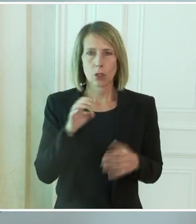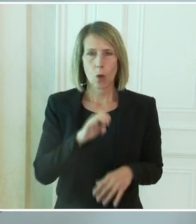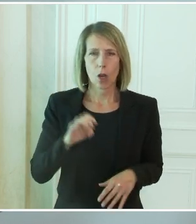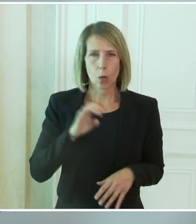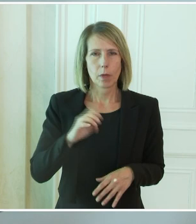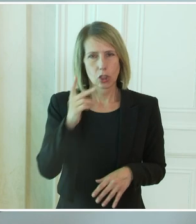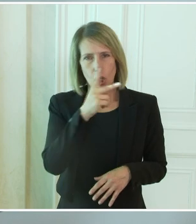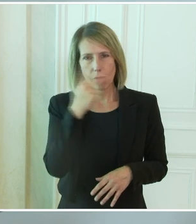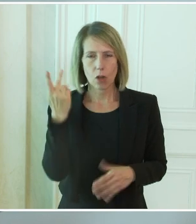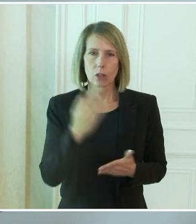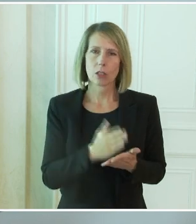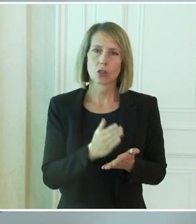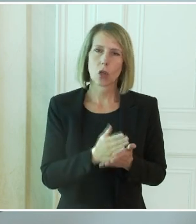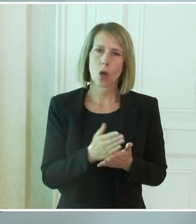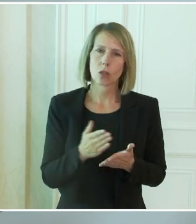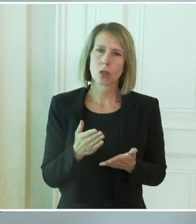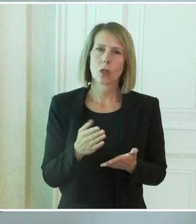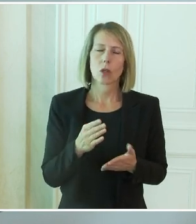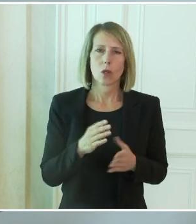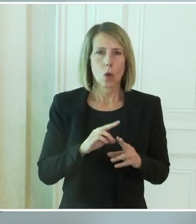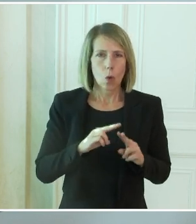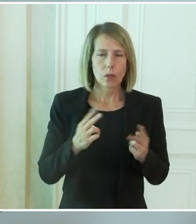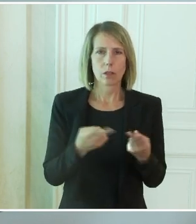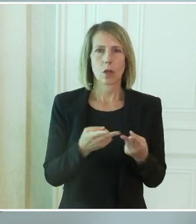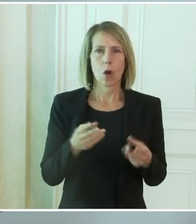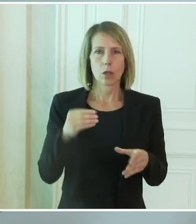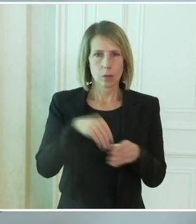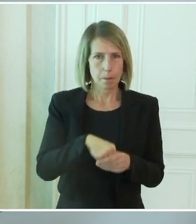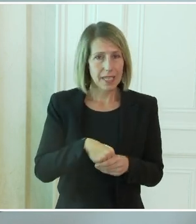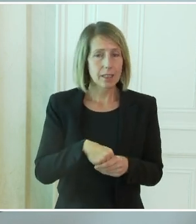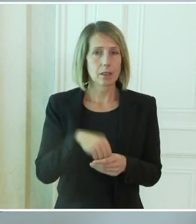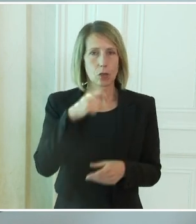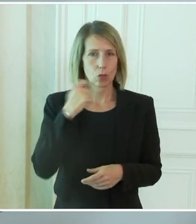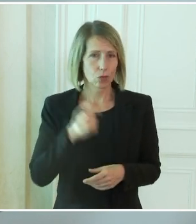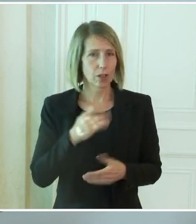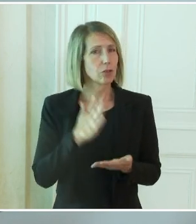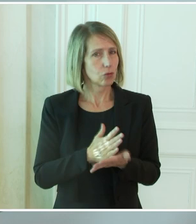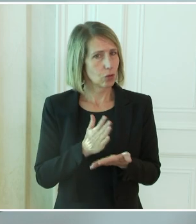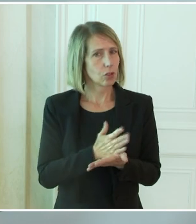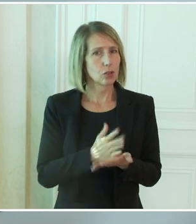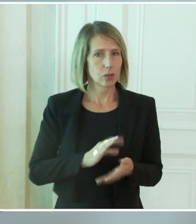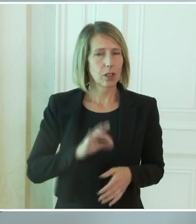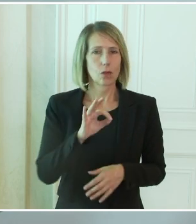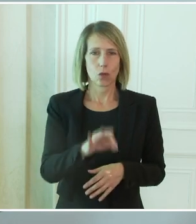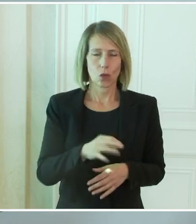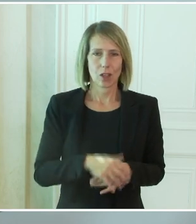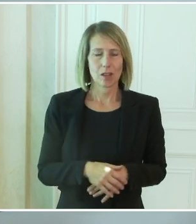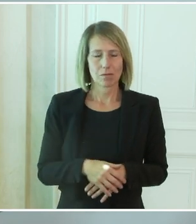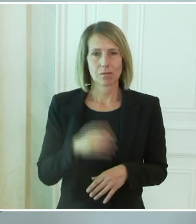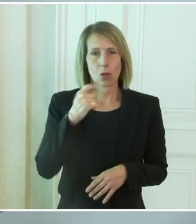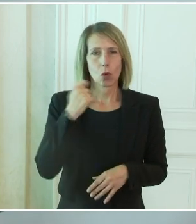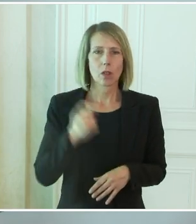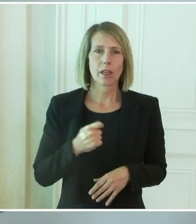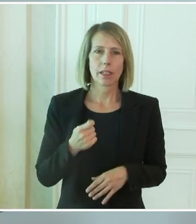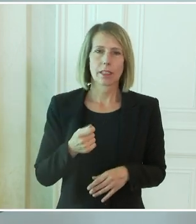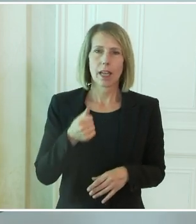haben diesen Weg der Union mit der Ukraine gewählt. Und Ukraine ist strategisch als